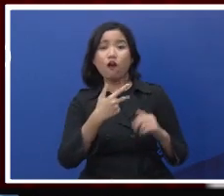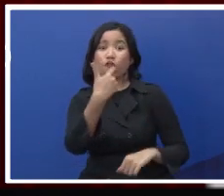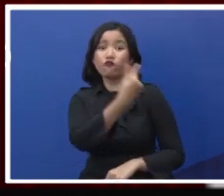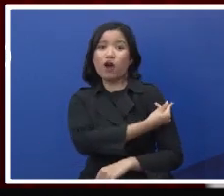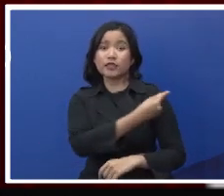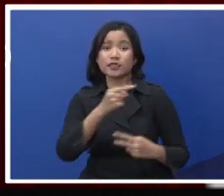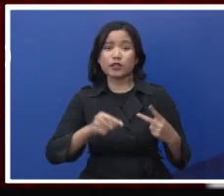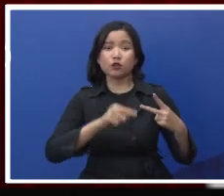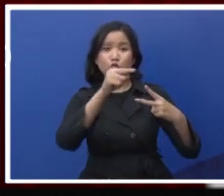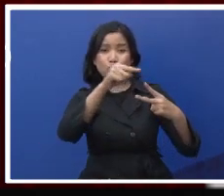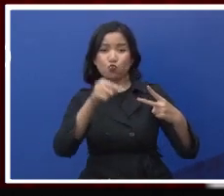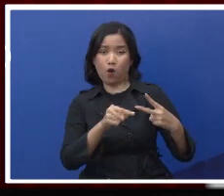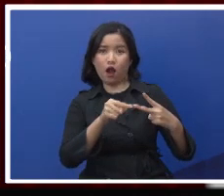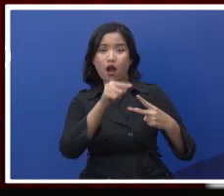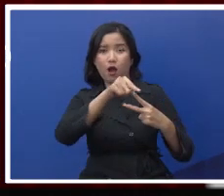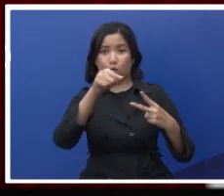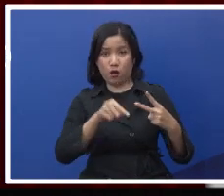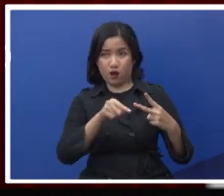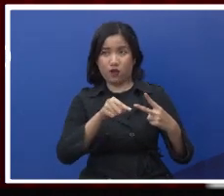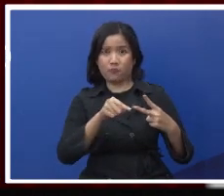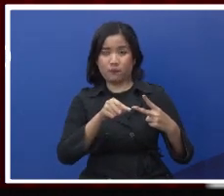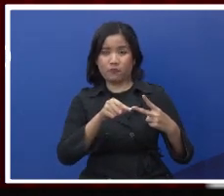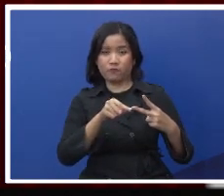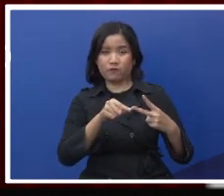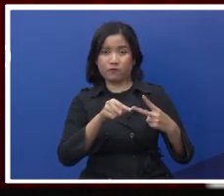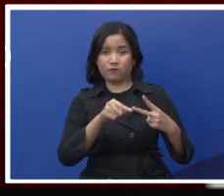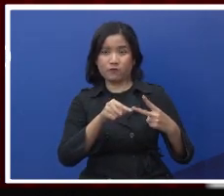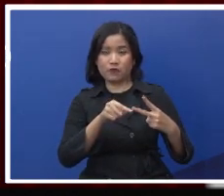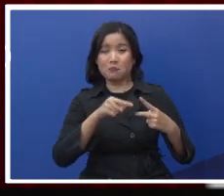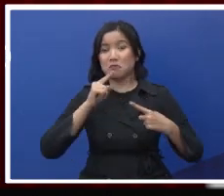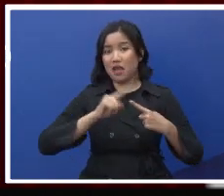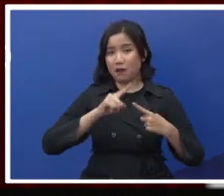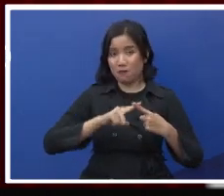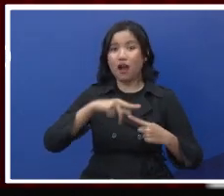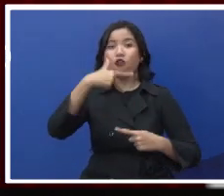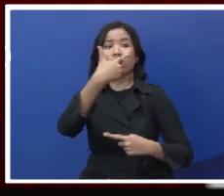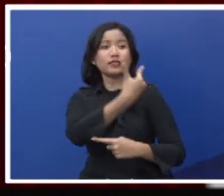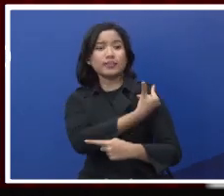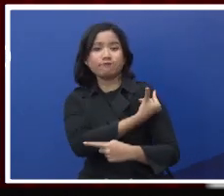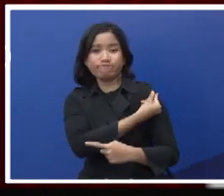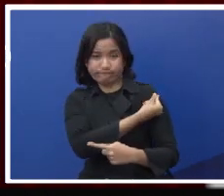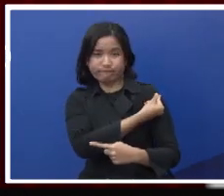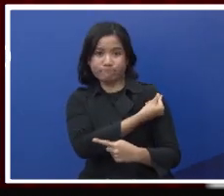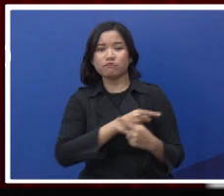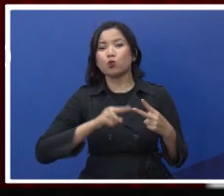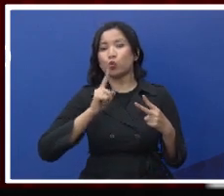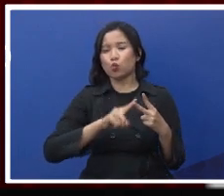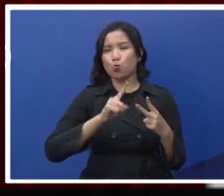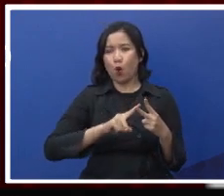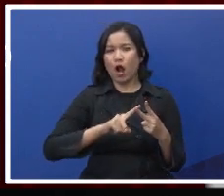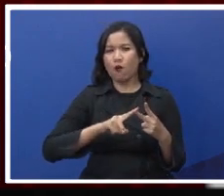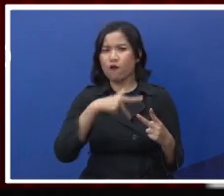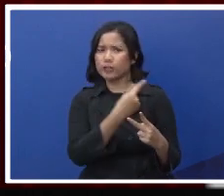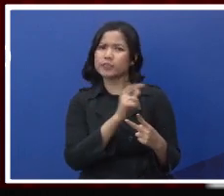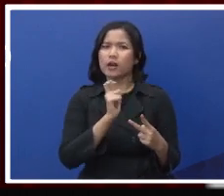vaksinasi yang dilakukan. Vaksinasi dengan cara injeksi, kemudian vaksinasi dengan